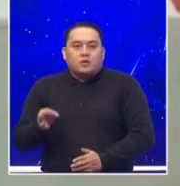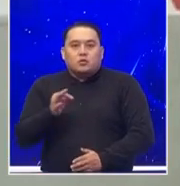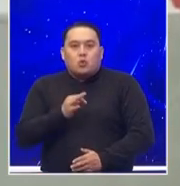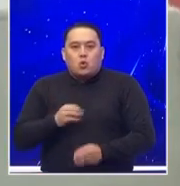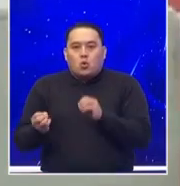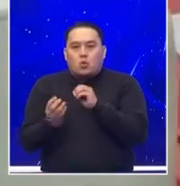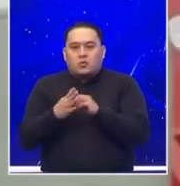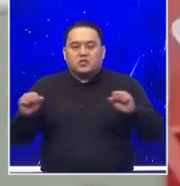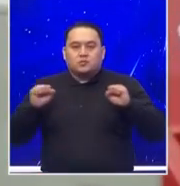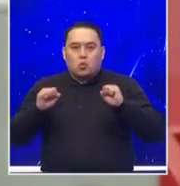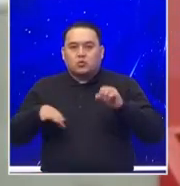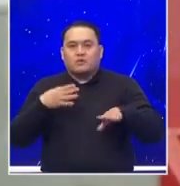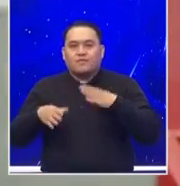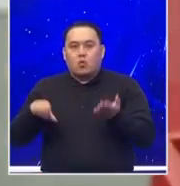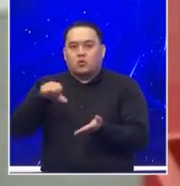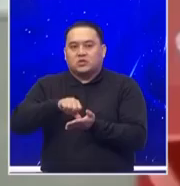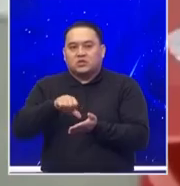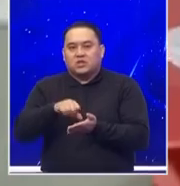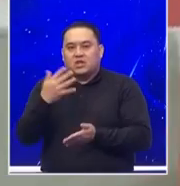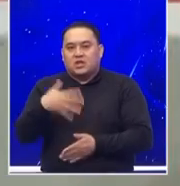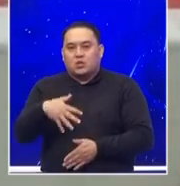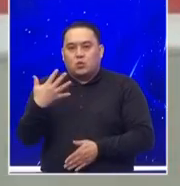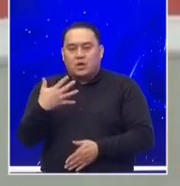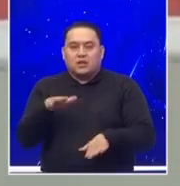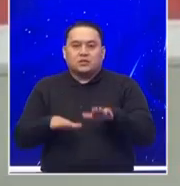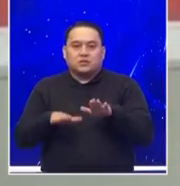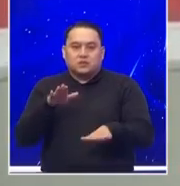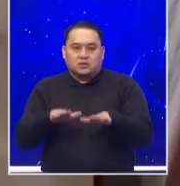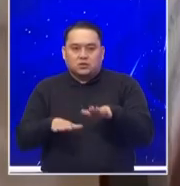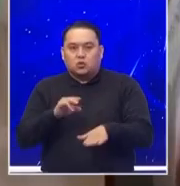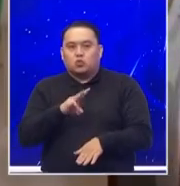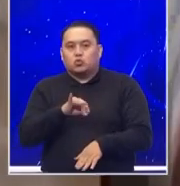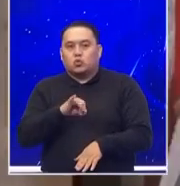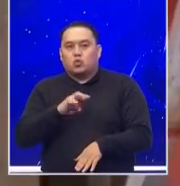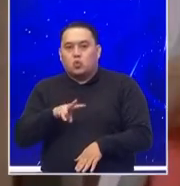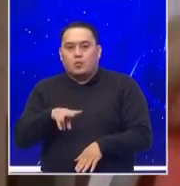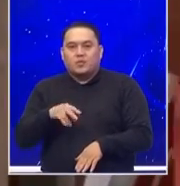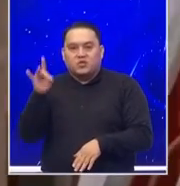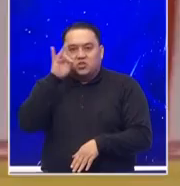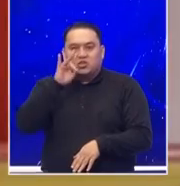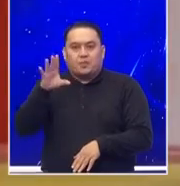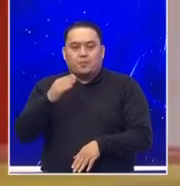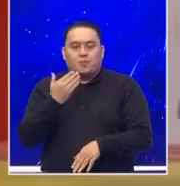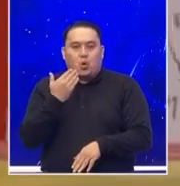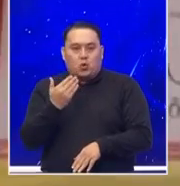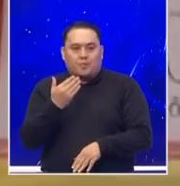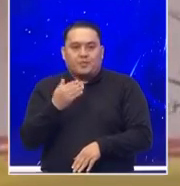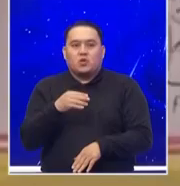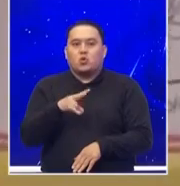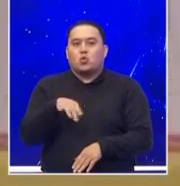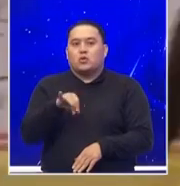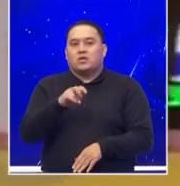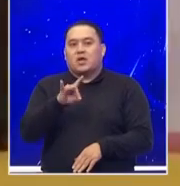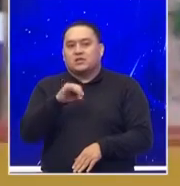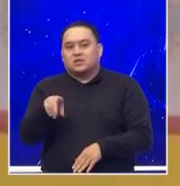тағы 15 спортшысы өнер көрсетті. Олардың ішінде елу өкелі салмақта бақсынаған Нұрсұлу Ералиева ел чемпион атанды. Гүлназ Нұрдина мен